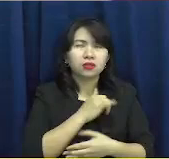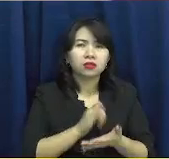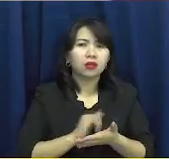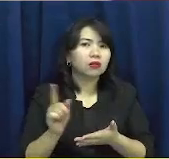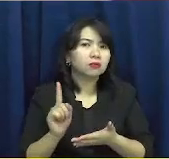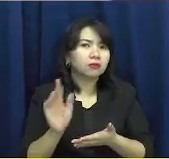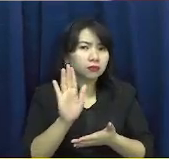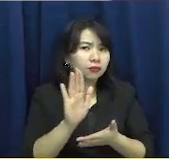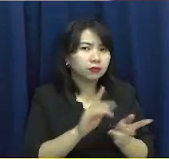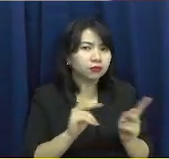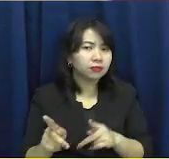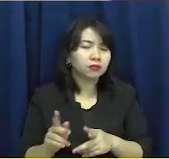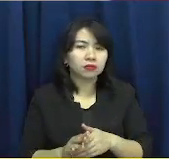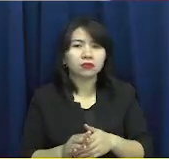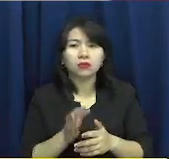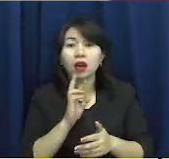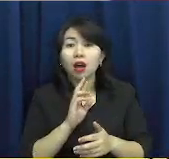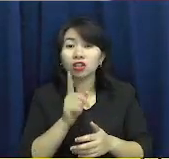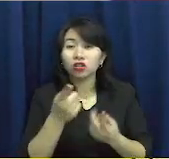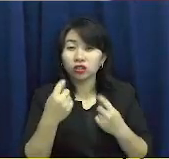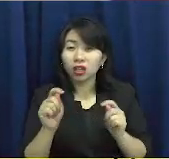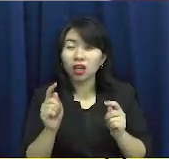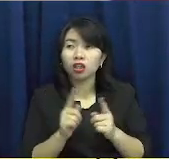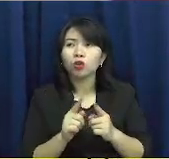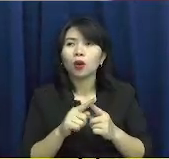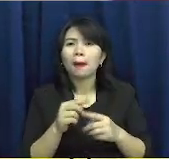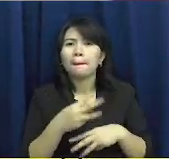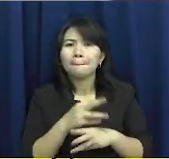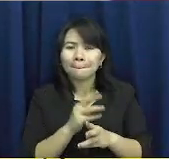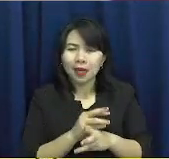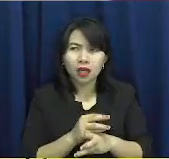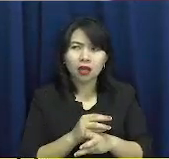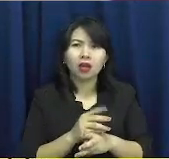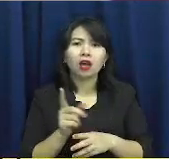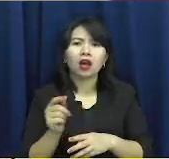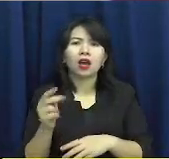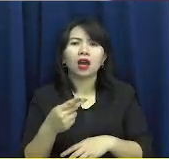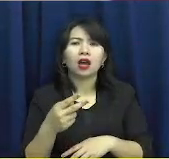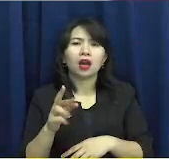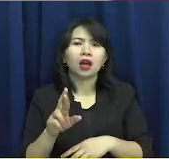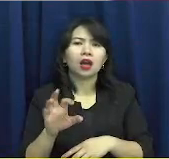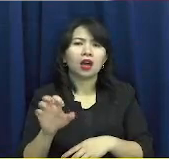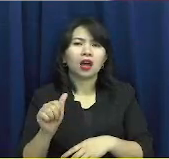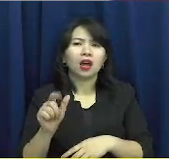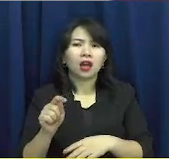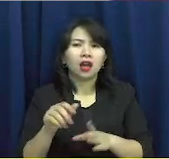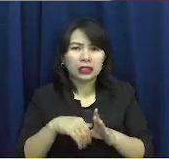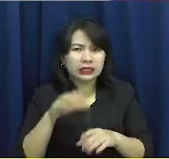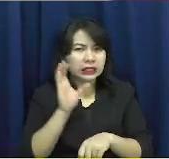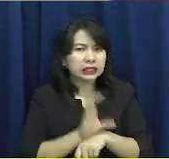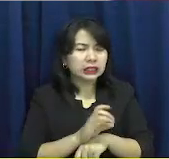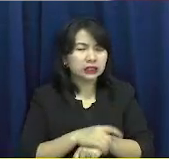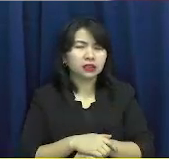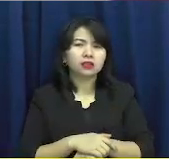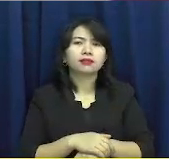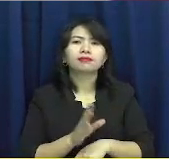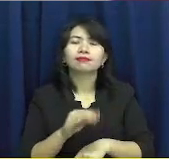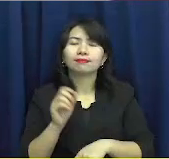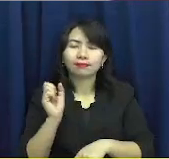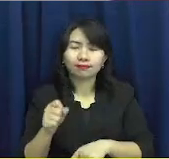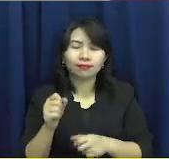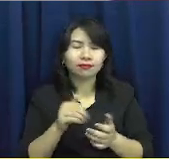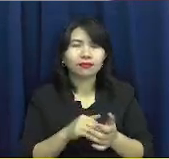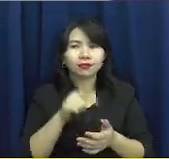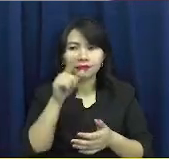ganyan? Nag-detreat ka sa church? Nag-detreat ka sa area? Tandaan po natin, mga kapatid, kaya ng Diyos